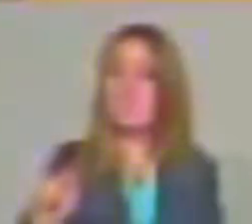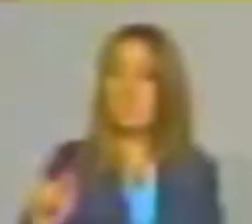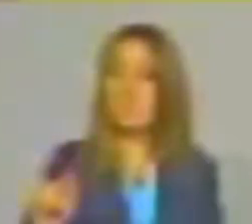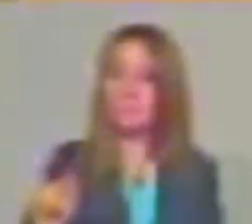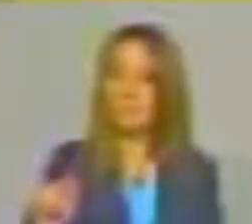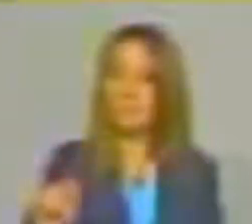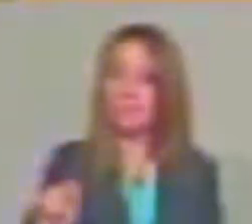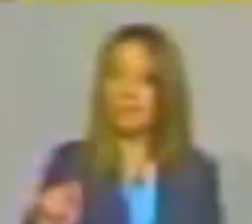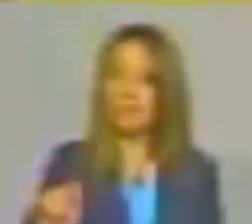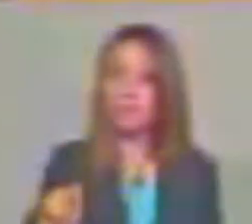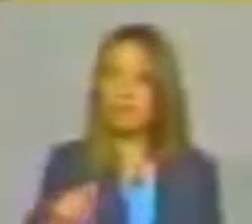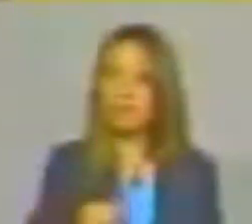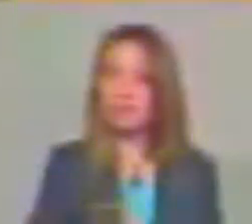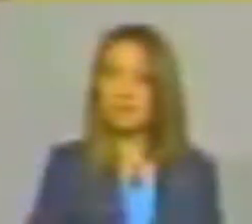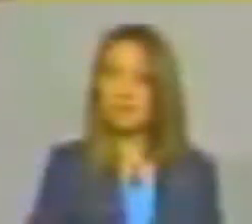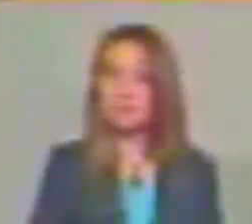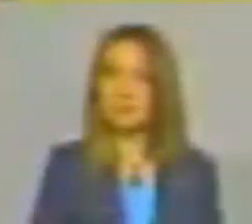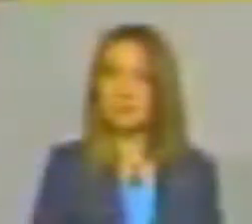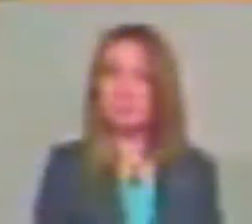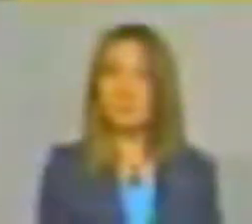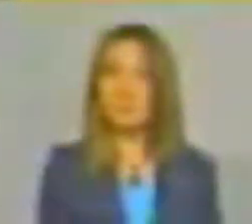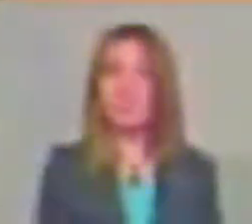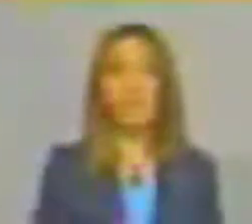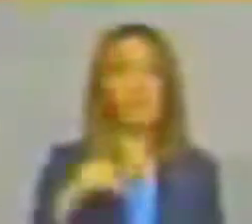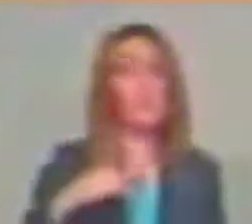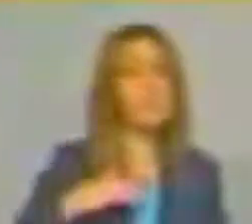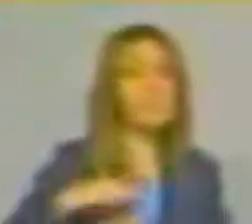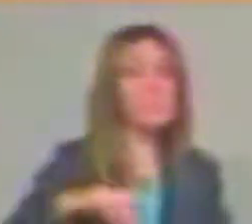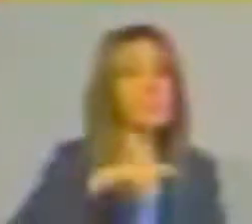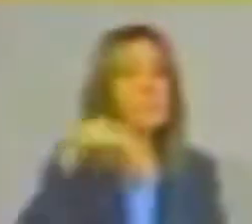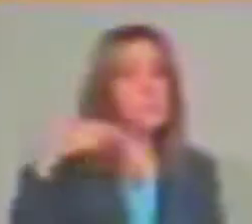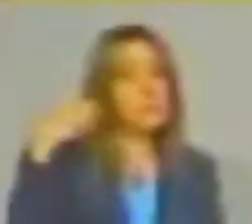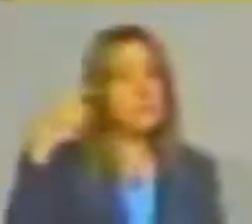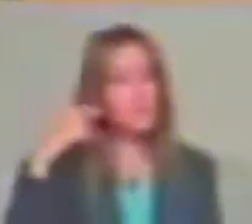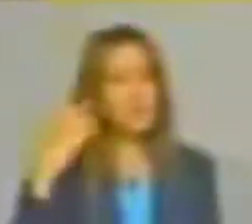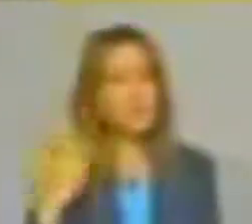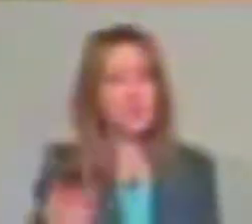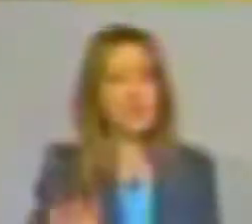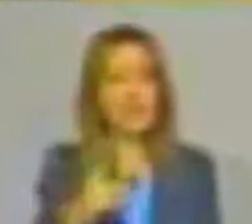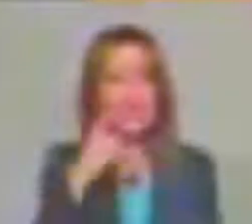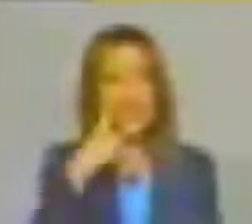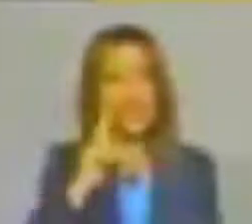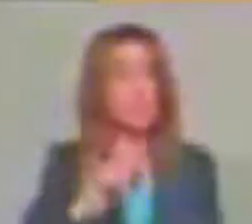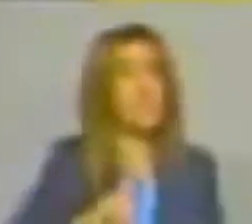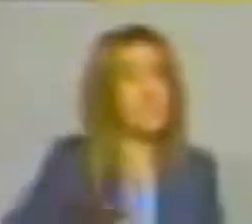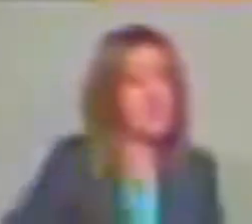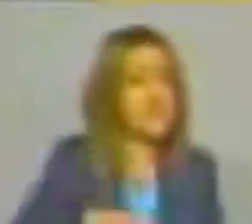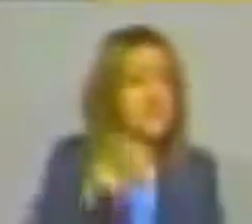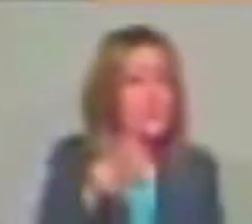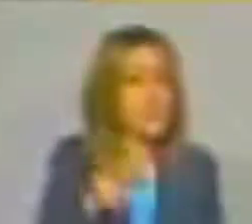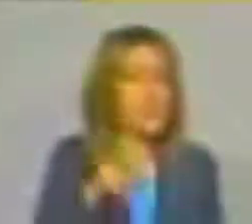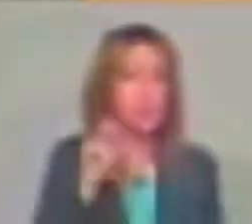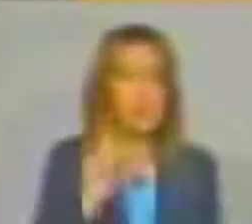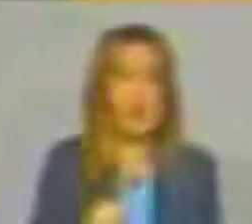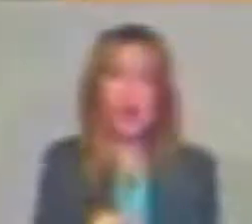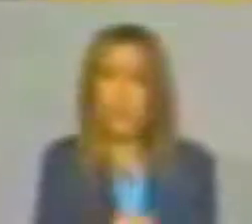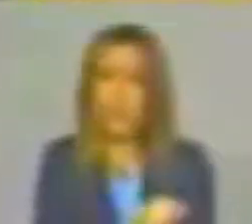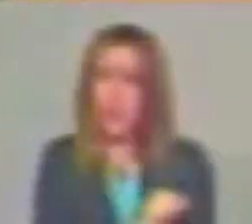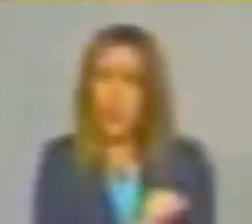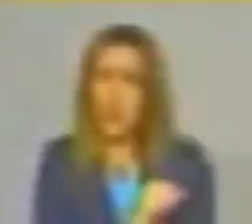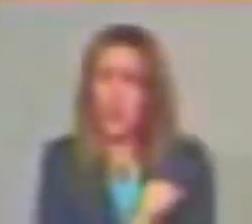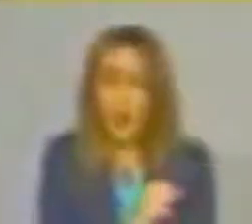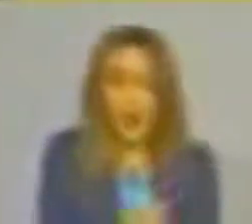Milletin ekseriyetini, duygularını sömürerek, inançlarını sömürerek,